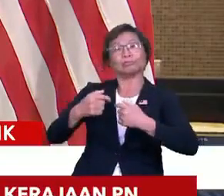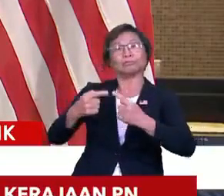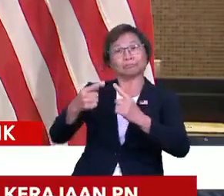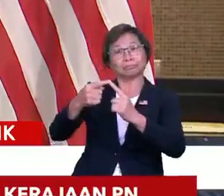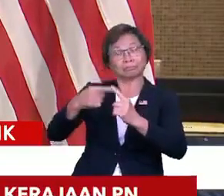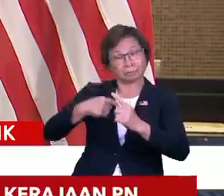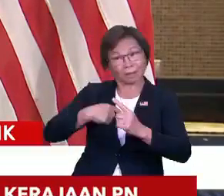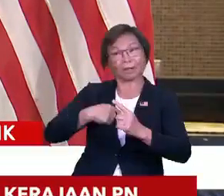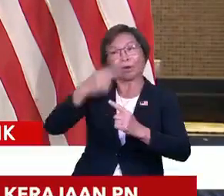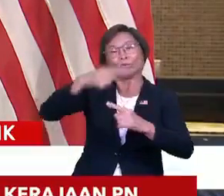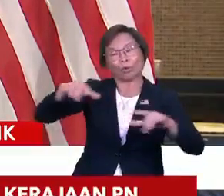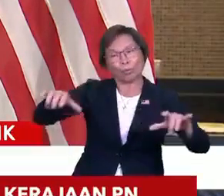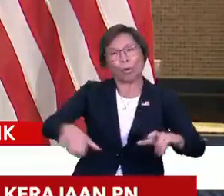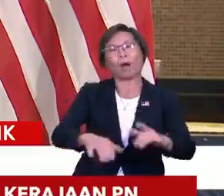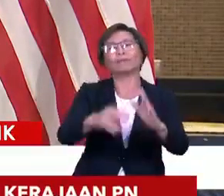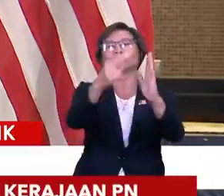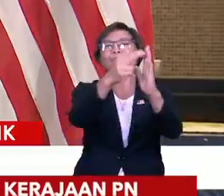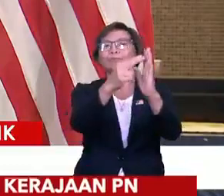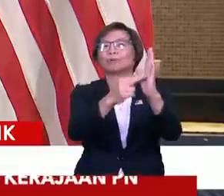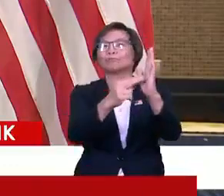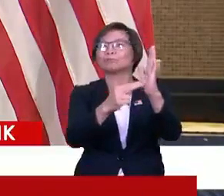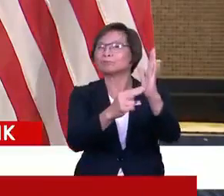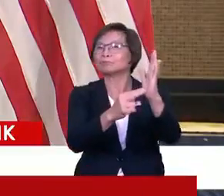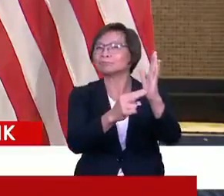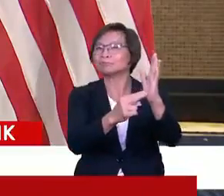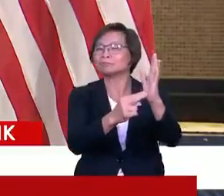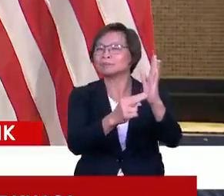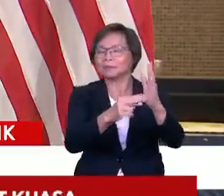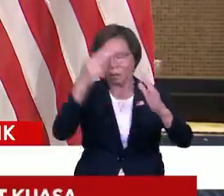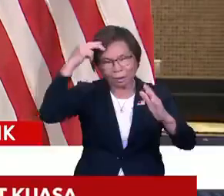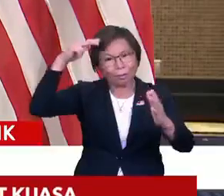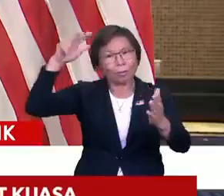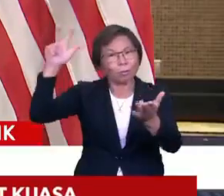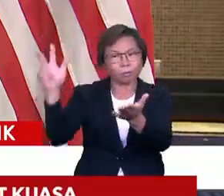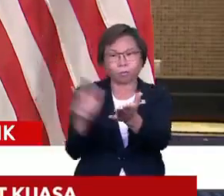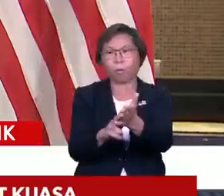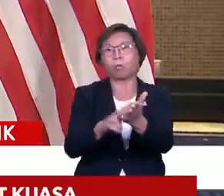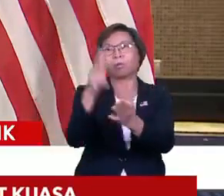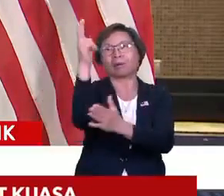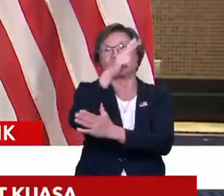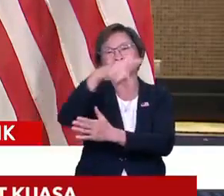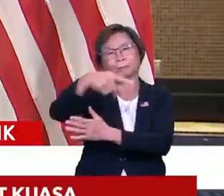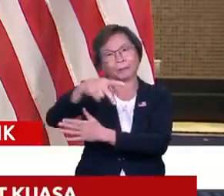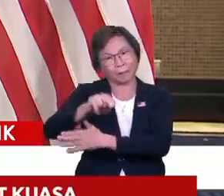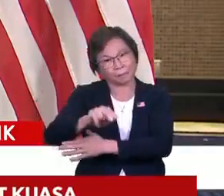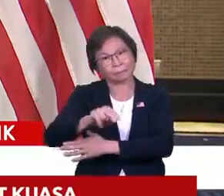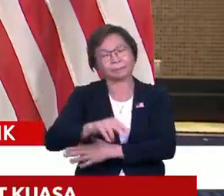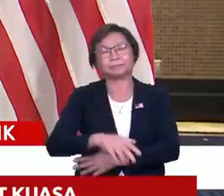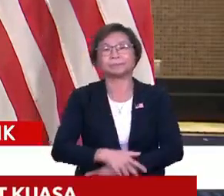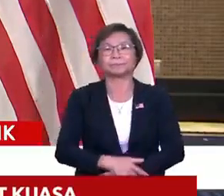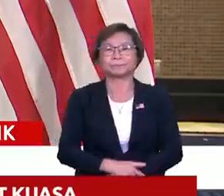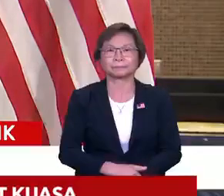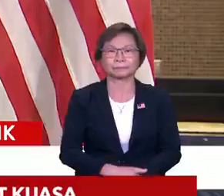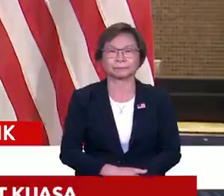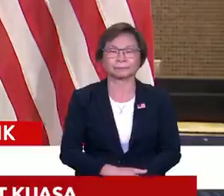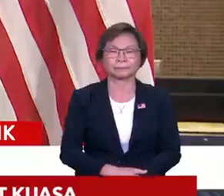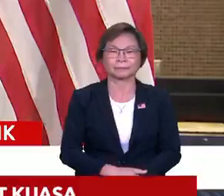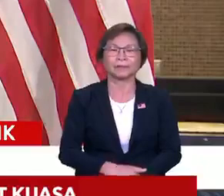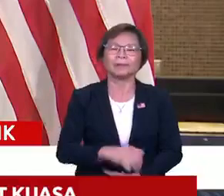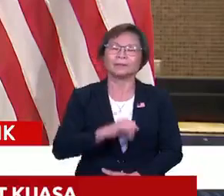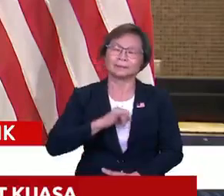dalam melaksanakan khai diputuskan pekerjaan tingkatannya Shop Hai